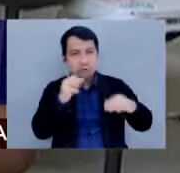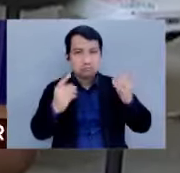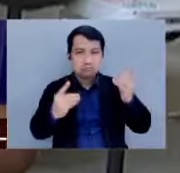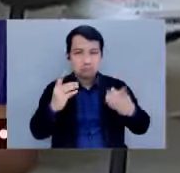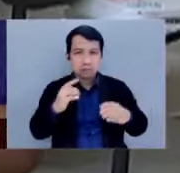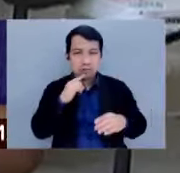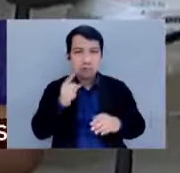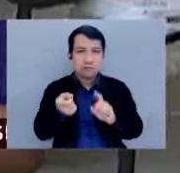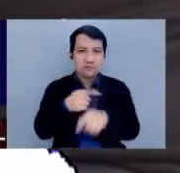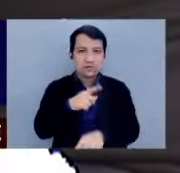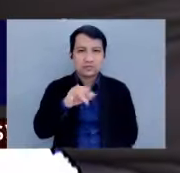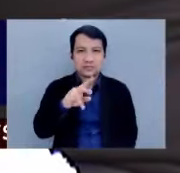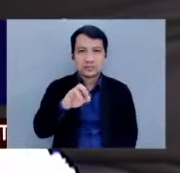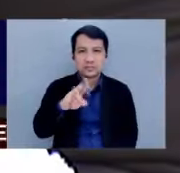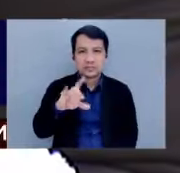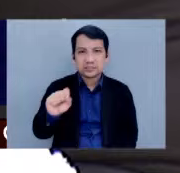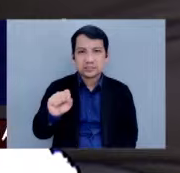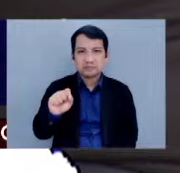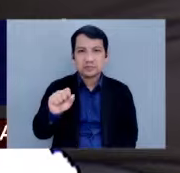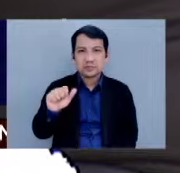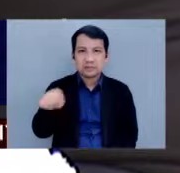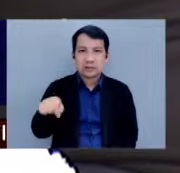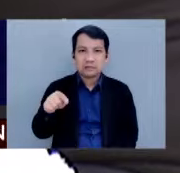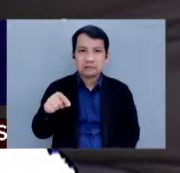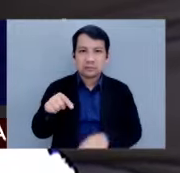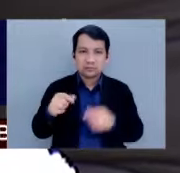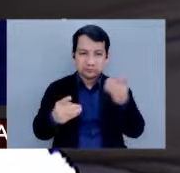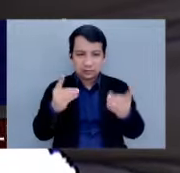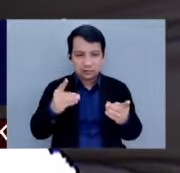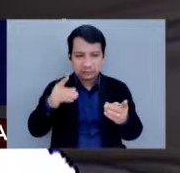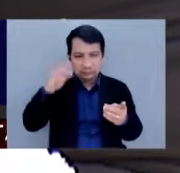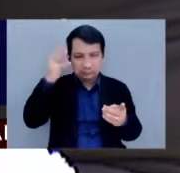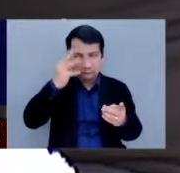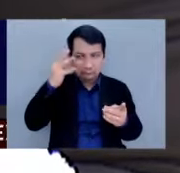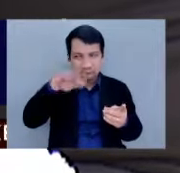Santa Teresita ang sasakyan at aligaga ang driver nang hinga nila ng